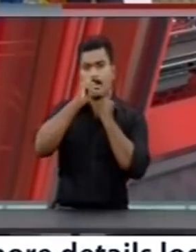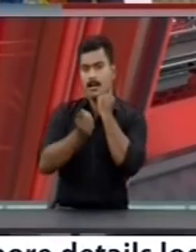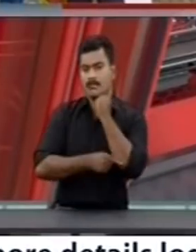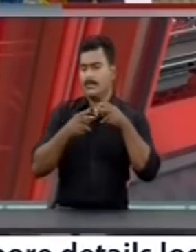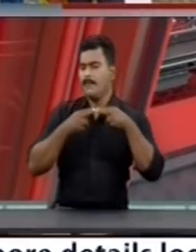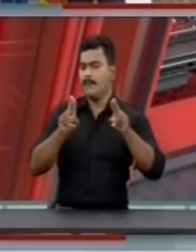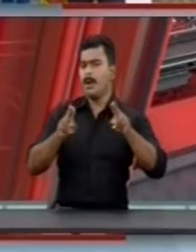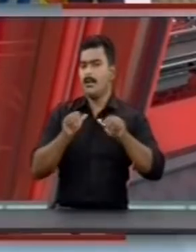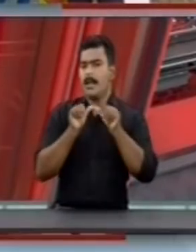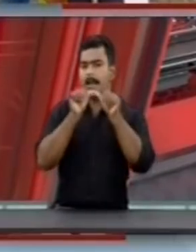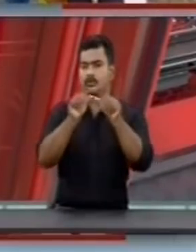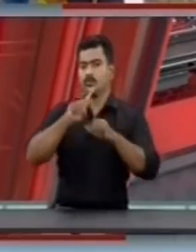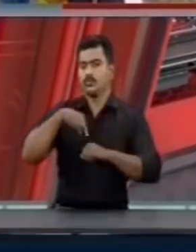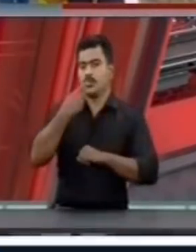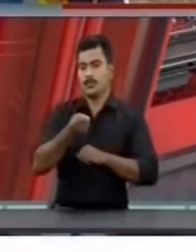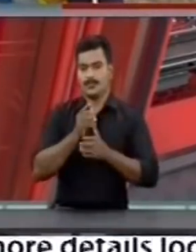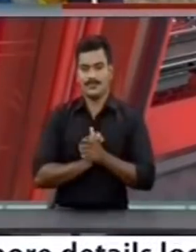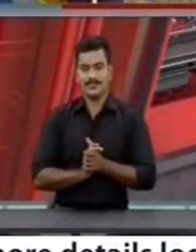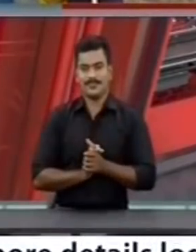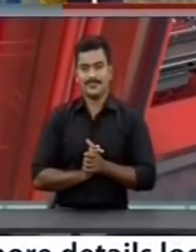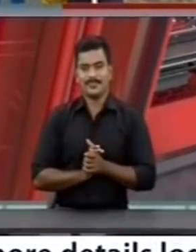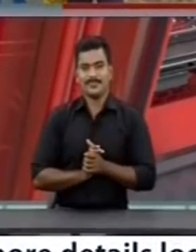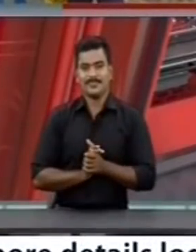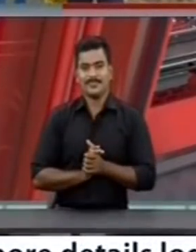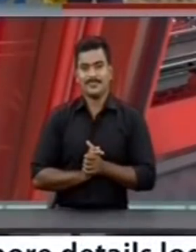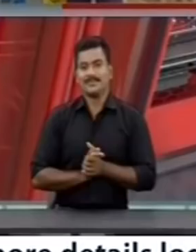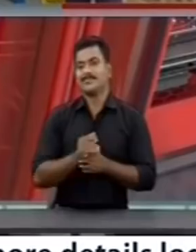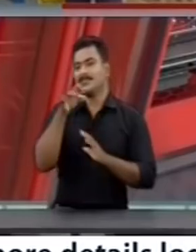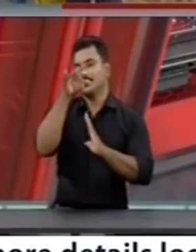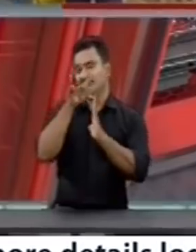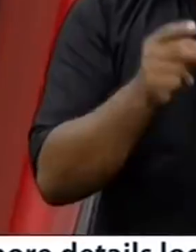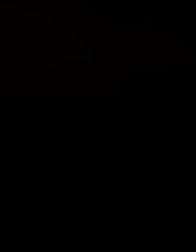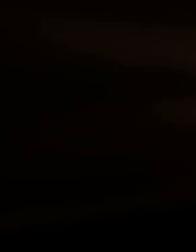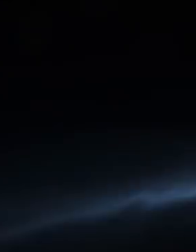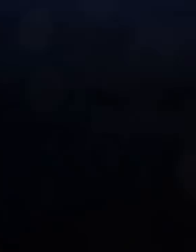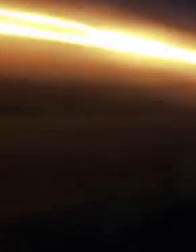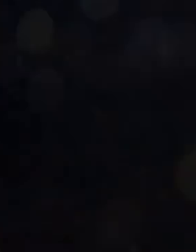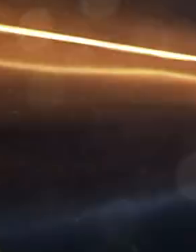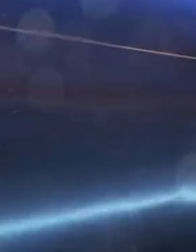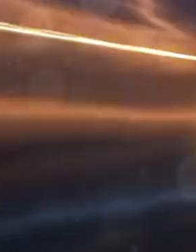തീരുമാനമെടുക്കുക. അളകനന്ദ, NK ഷിജുവാണ് വിവരങ്ങൾ നൽകിയത്.